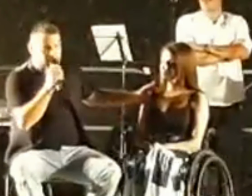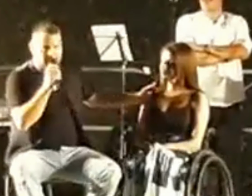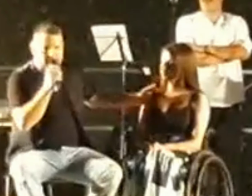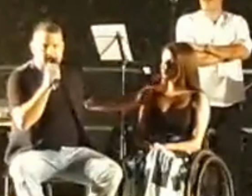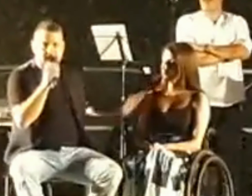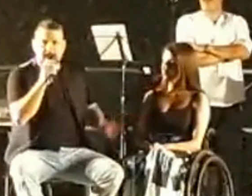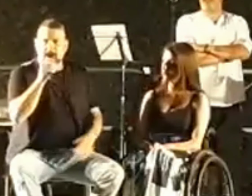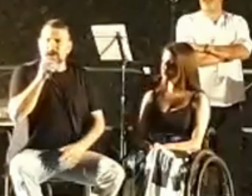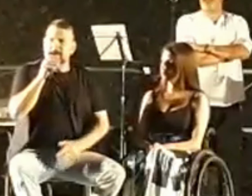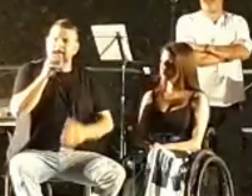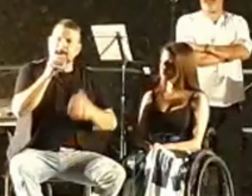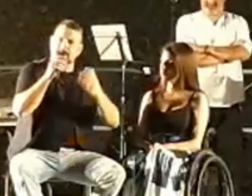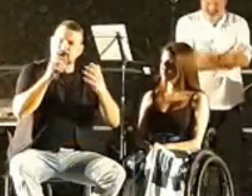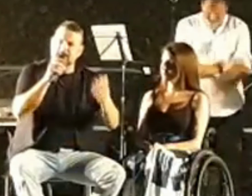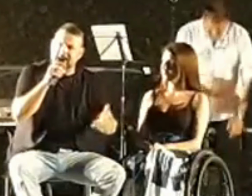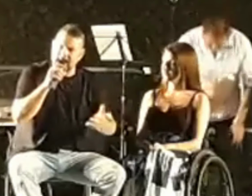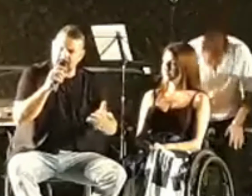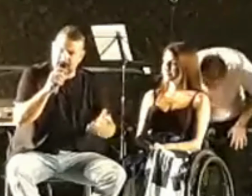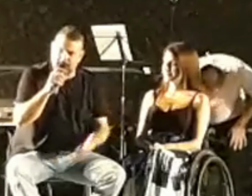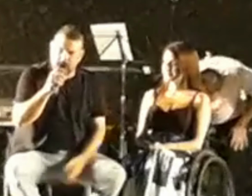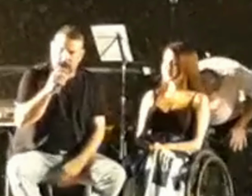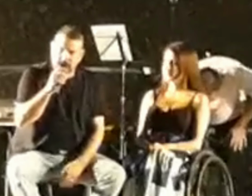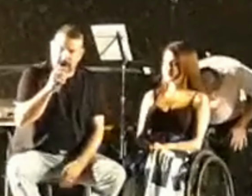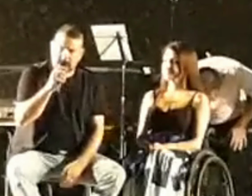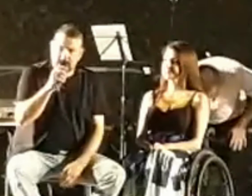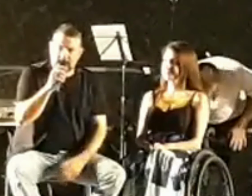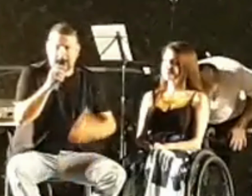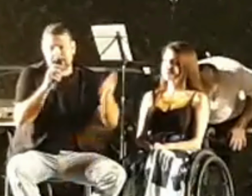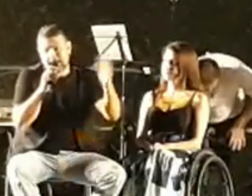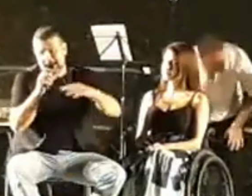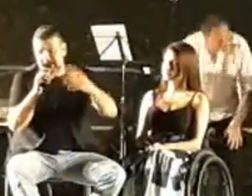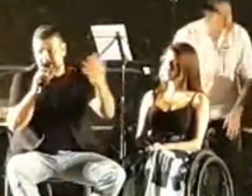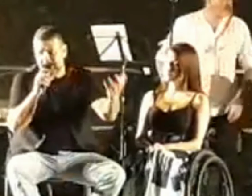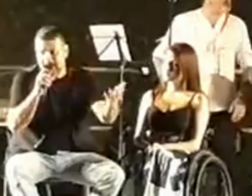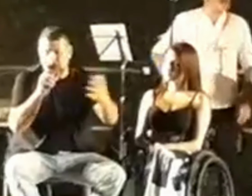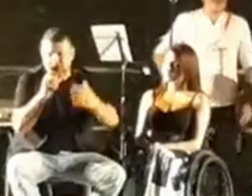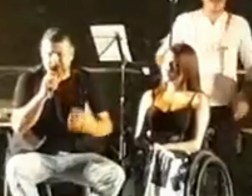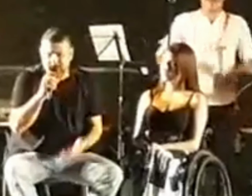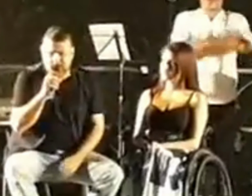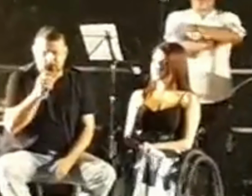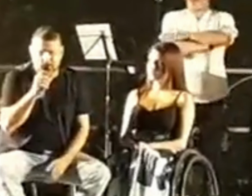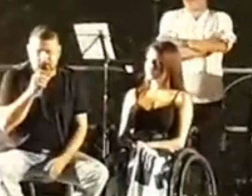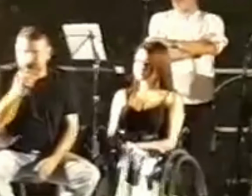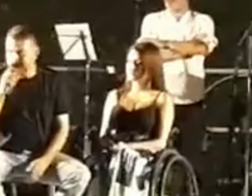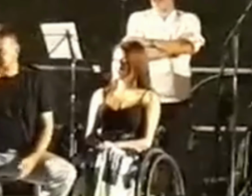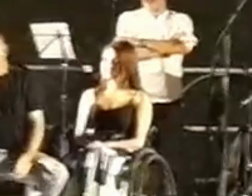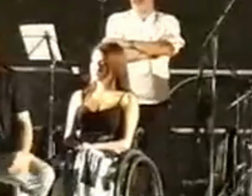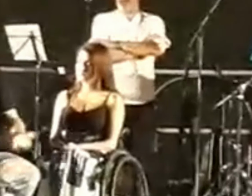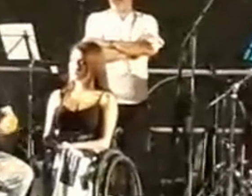quindi sdoganare questa parola, abilità, disabilità, è un concetto che abbiamo messo noi